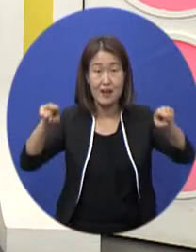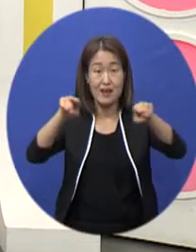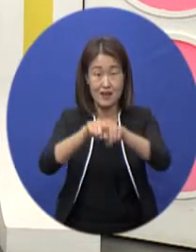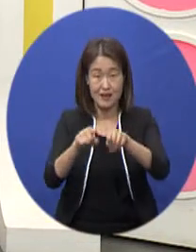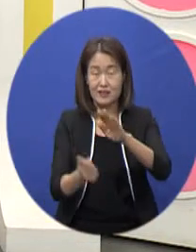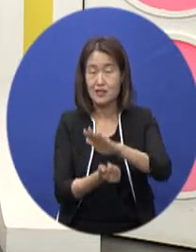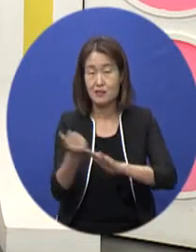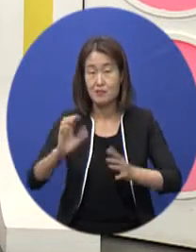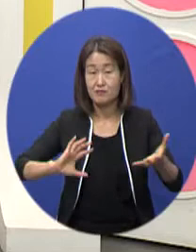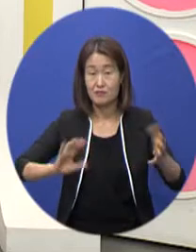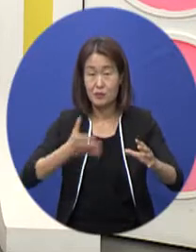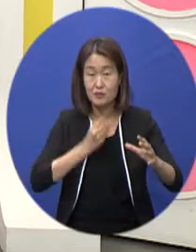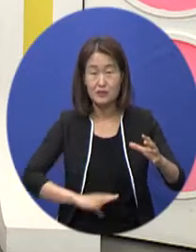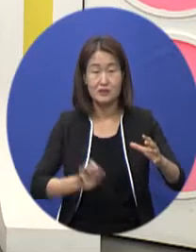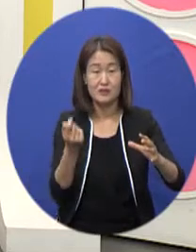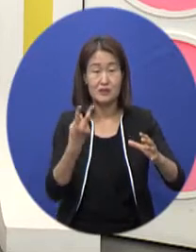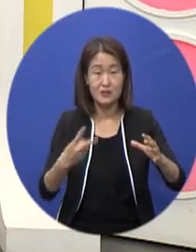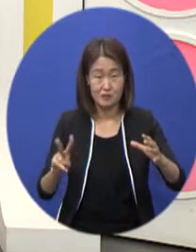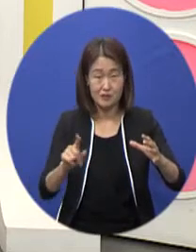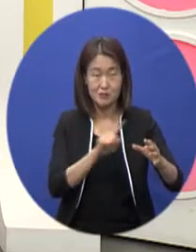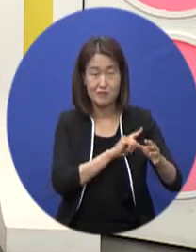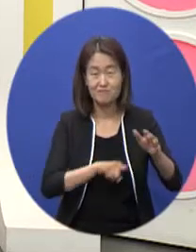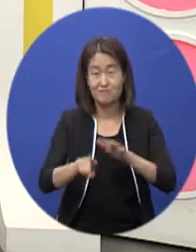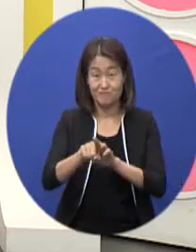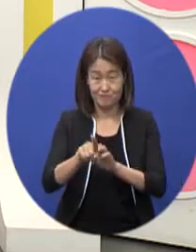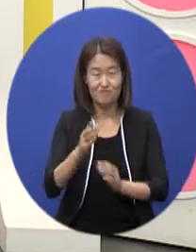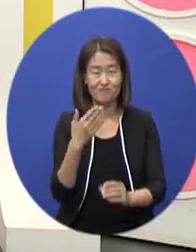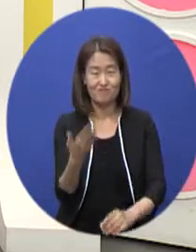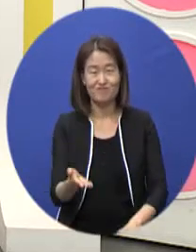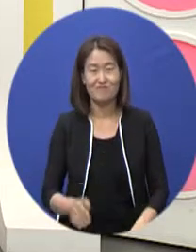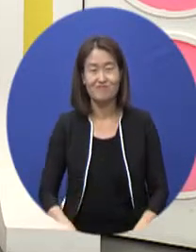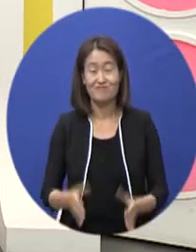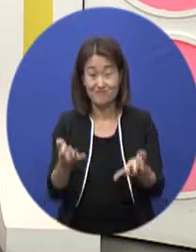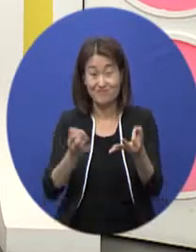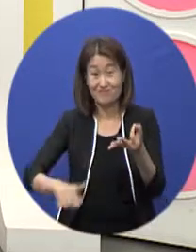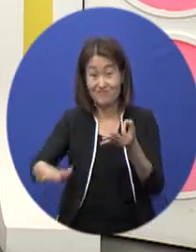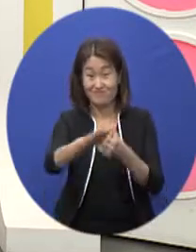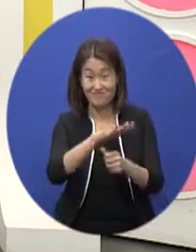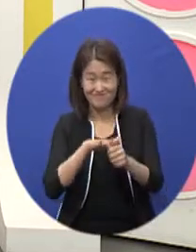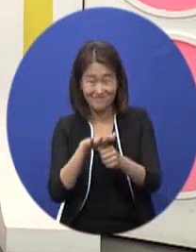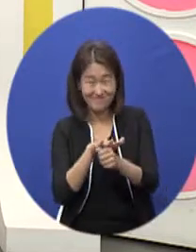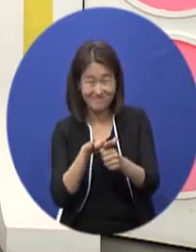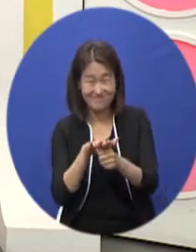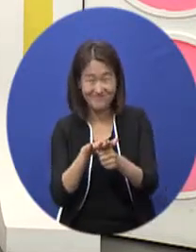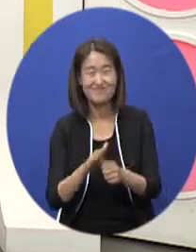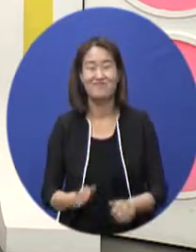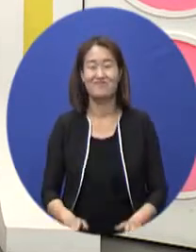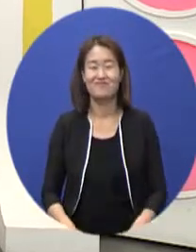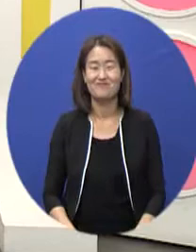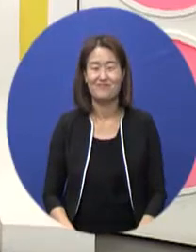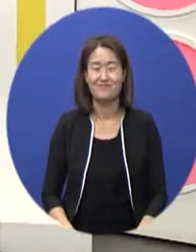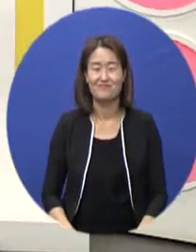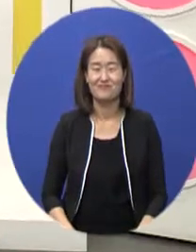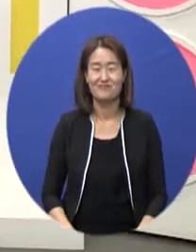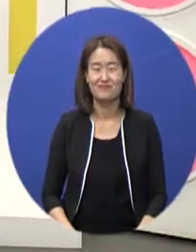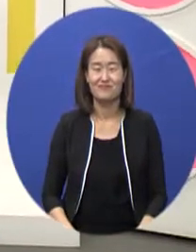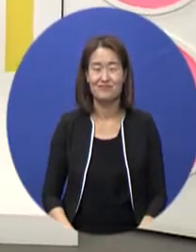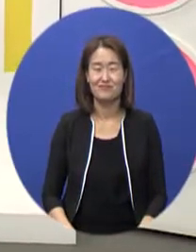여는 희망세상, 복지TV가 앞장서겠습니다. 시청자 여러분, 사랑합니다. 사랑합니다.